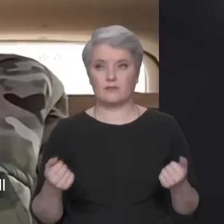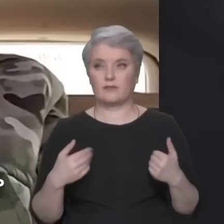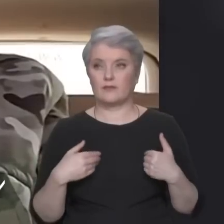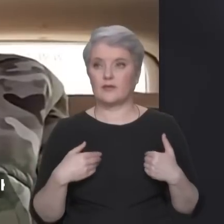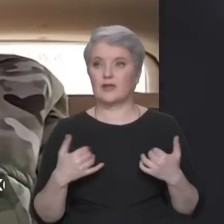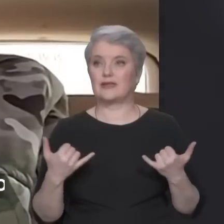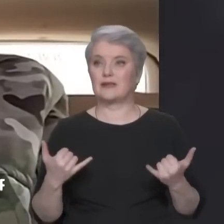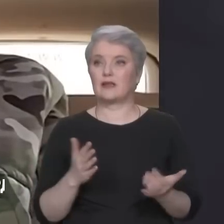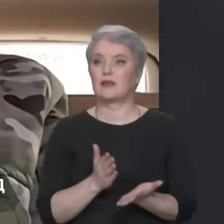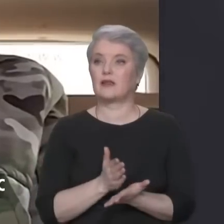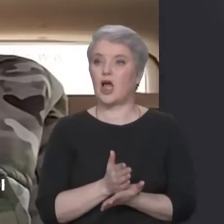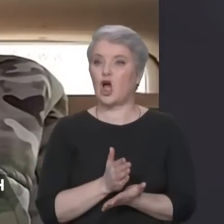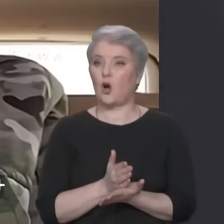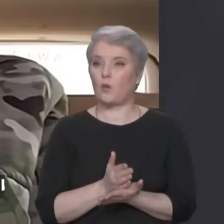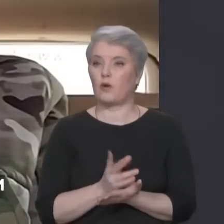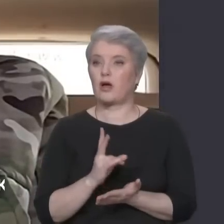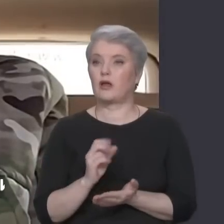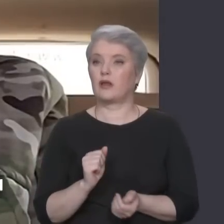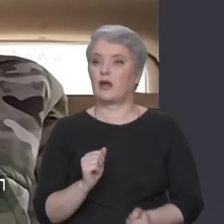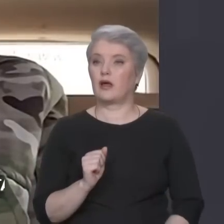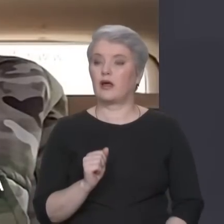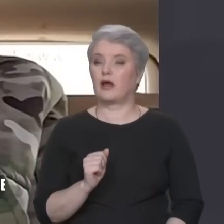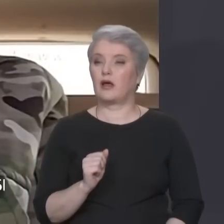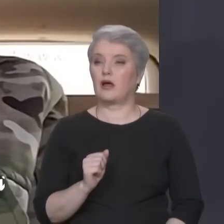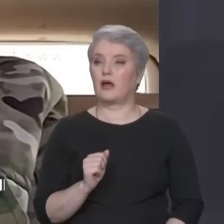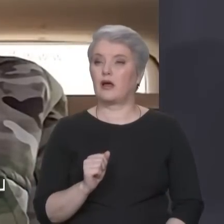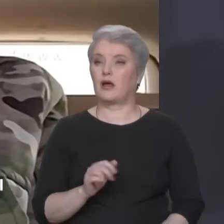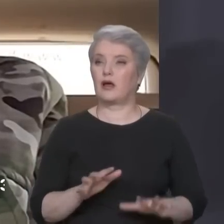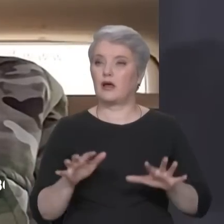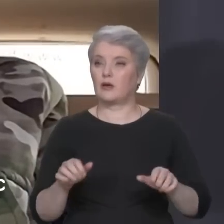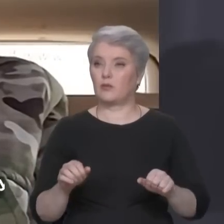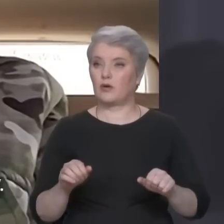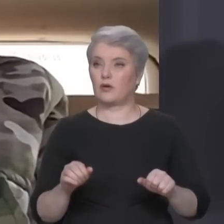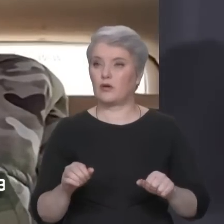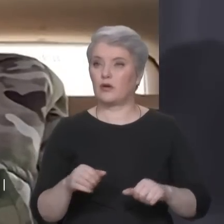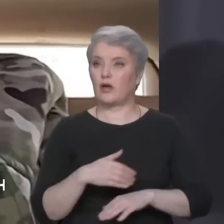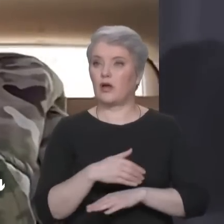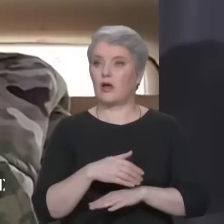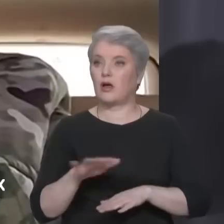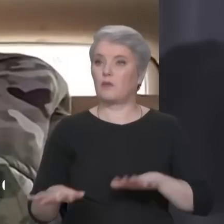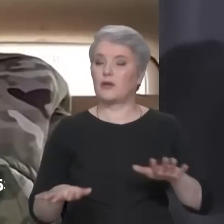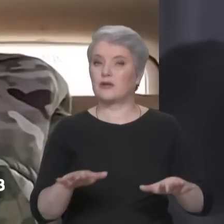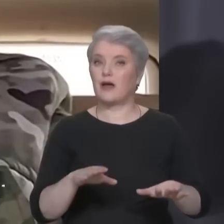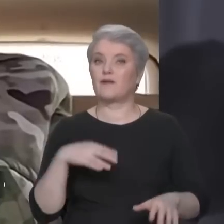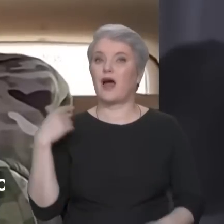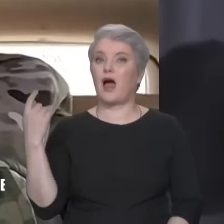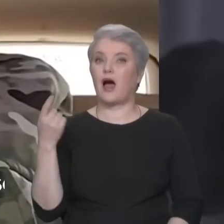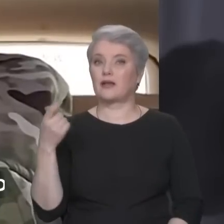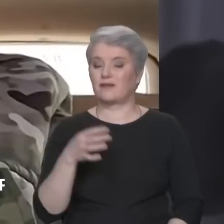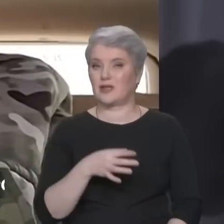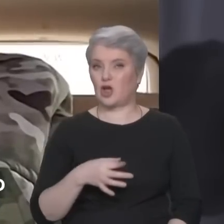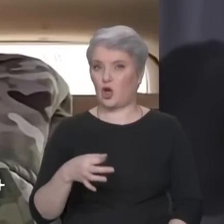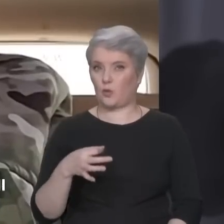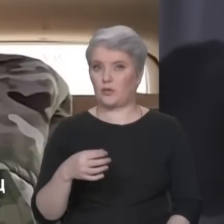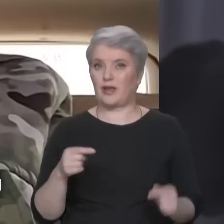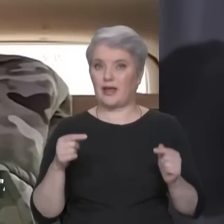Зараз ми знаходимося на відновленні і займаємо певний рубежин у Харківській області, але якщо трохи сказати,